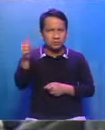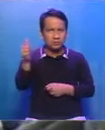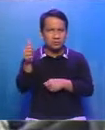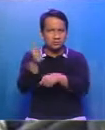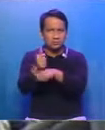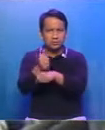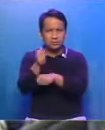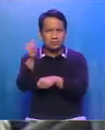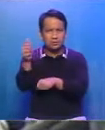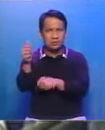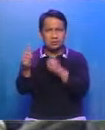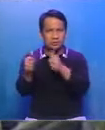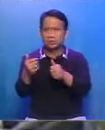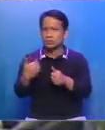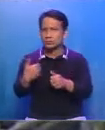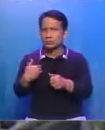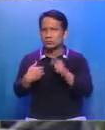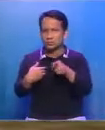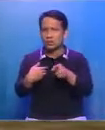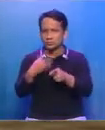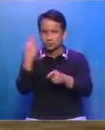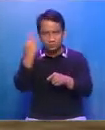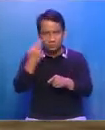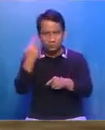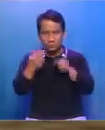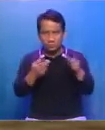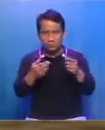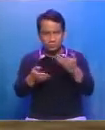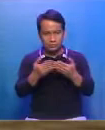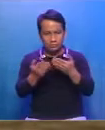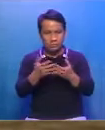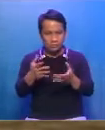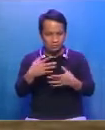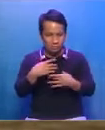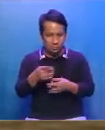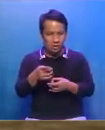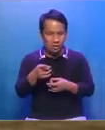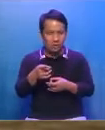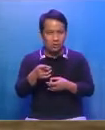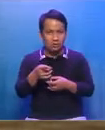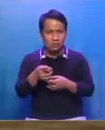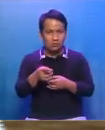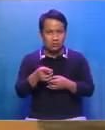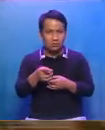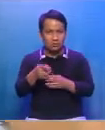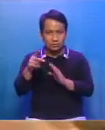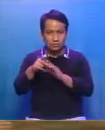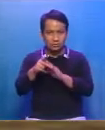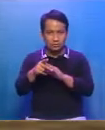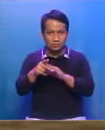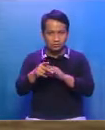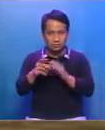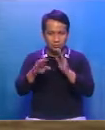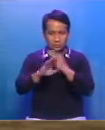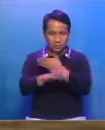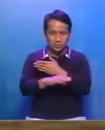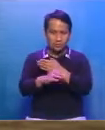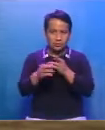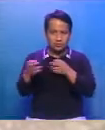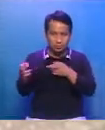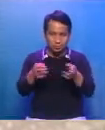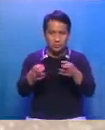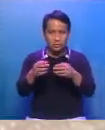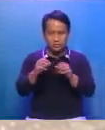rin namin sinasabi na yun talaga. We simply would like to restore the course of the river to its original